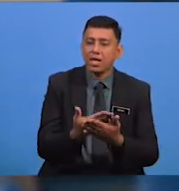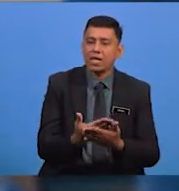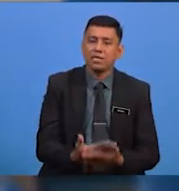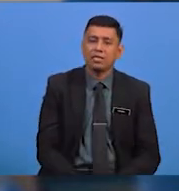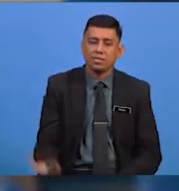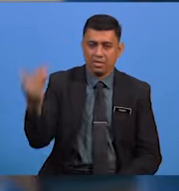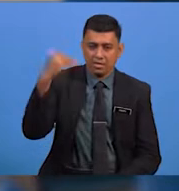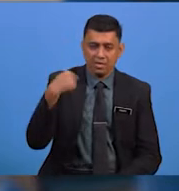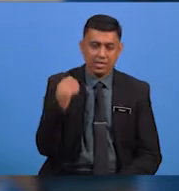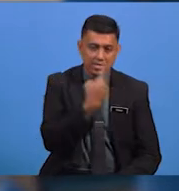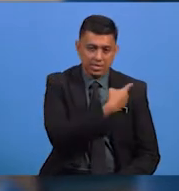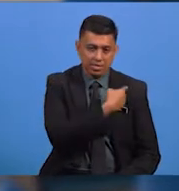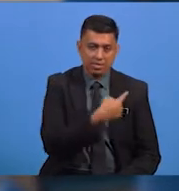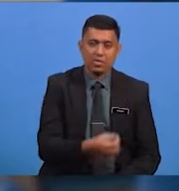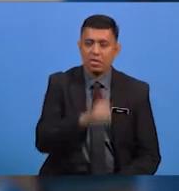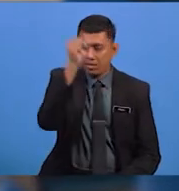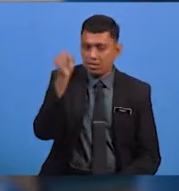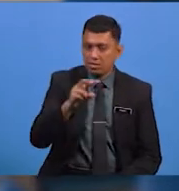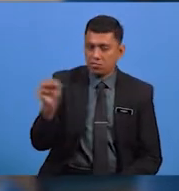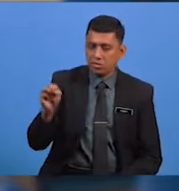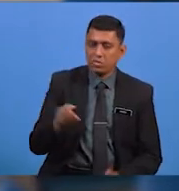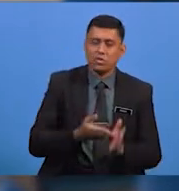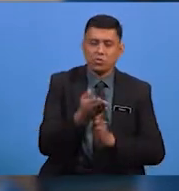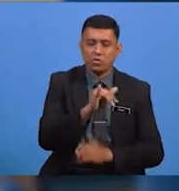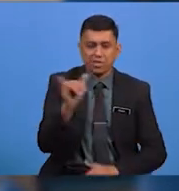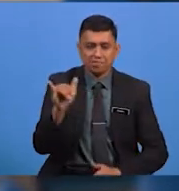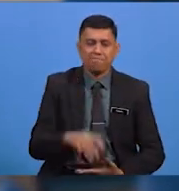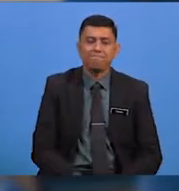mari kita lihat soalan seterusnya.